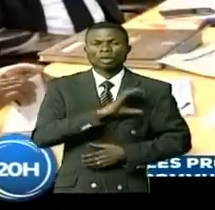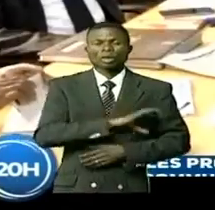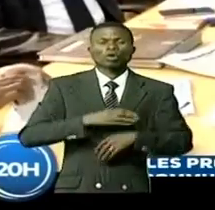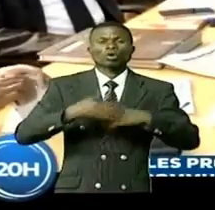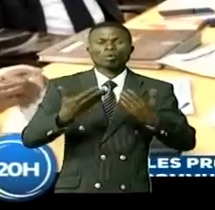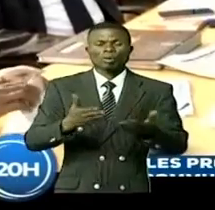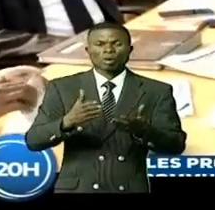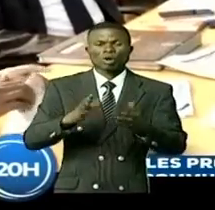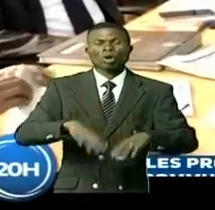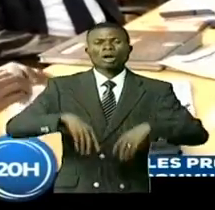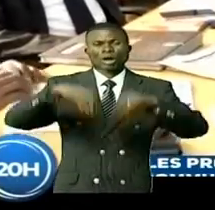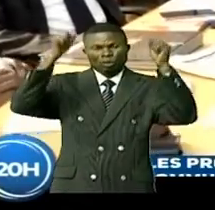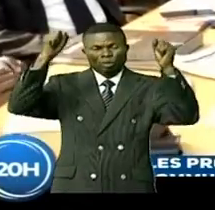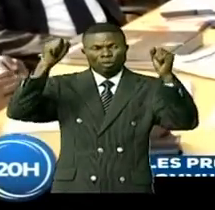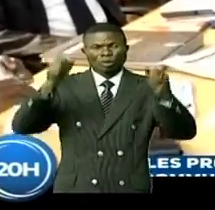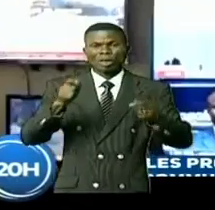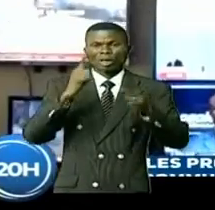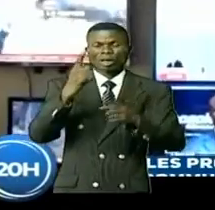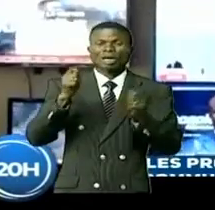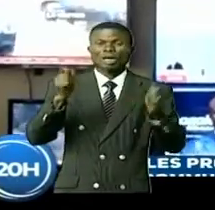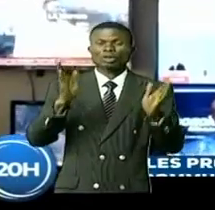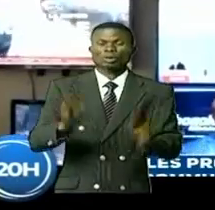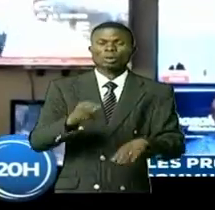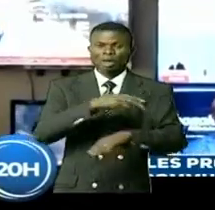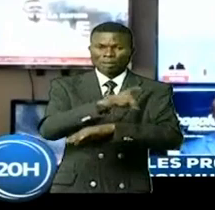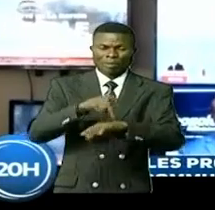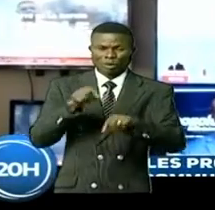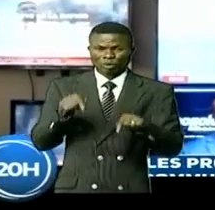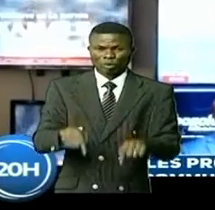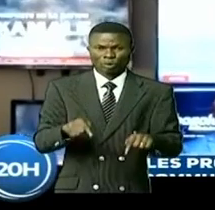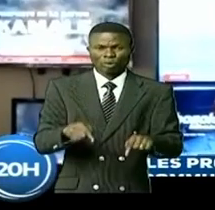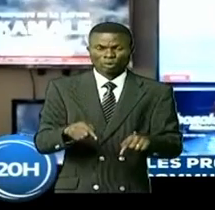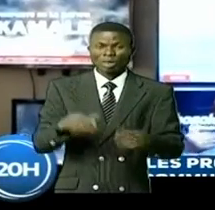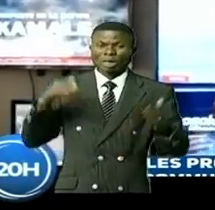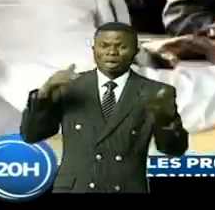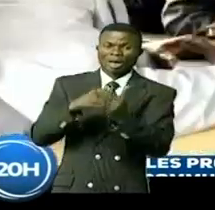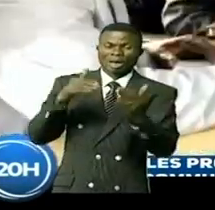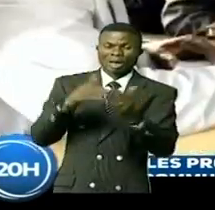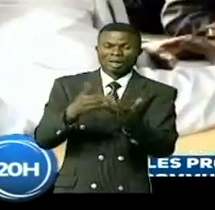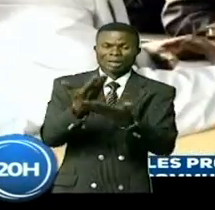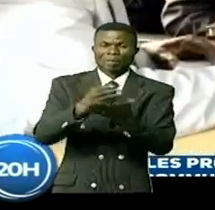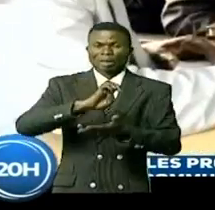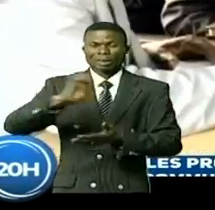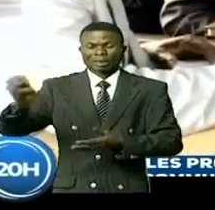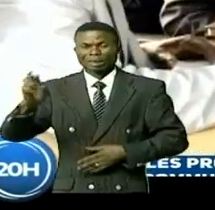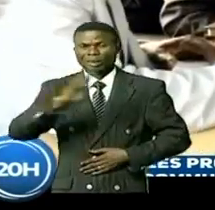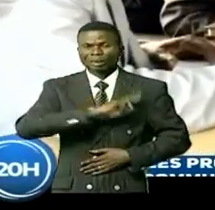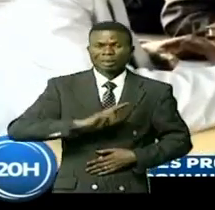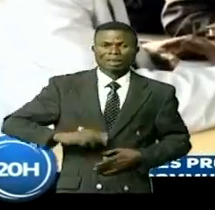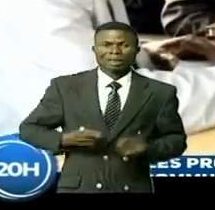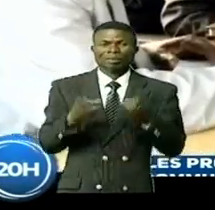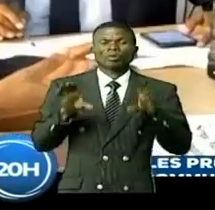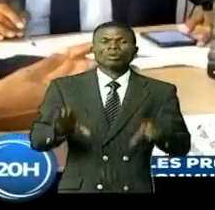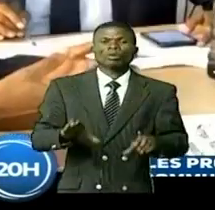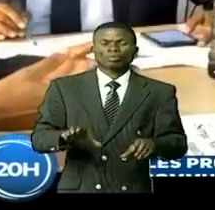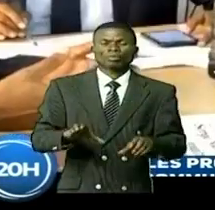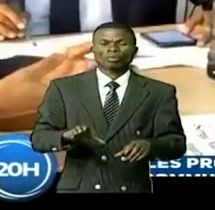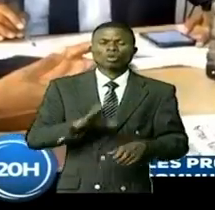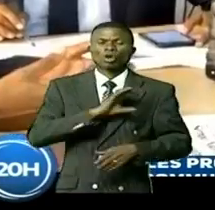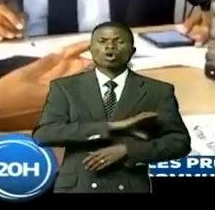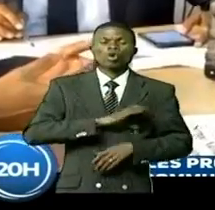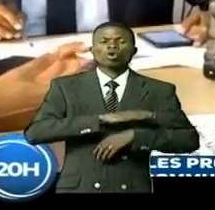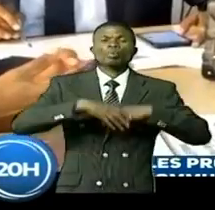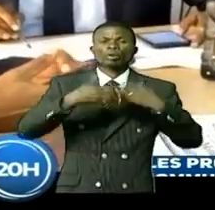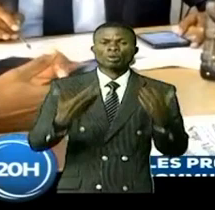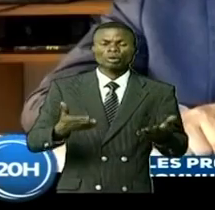doit adopter un journaliste pendant cette période d'agression de l'Est et de la République démocratique du Congo? Comment doivent se